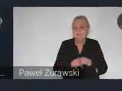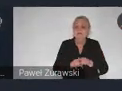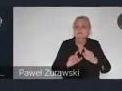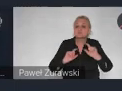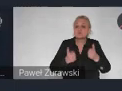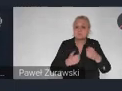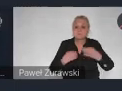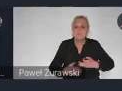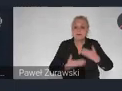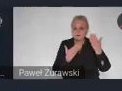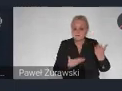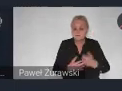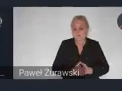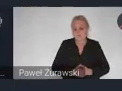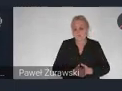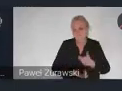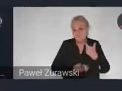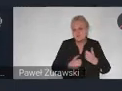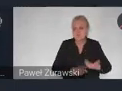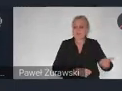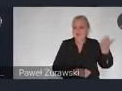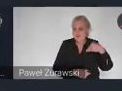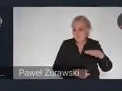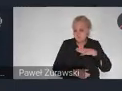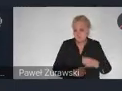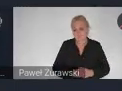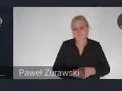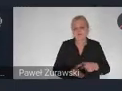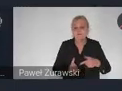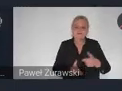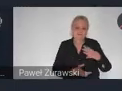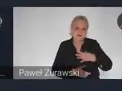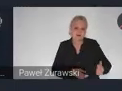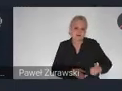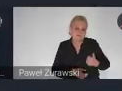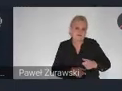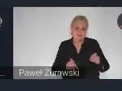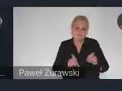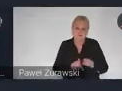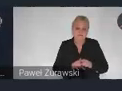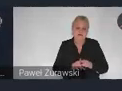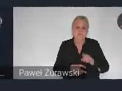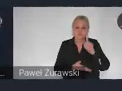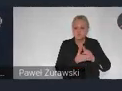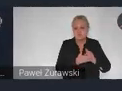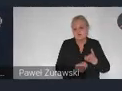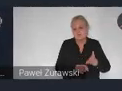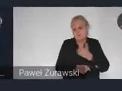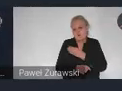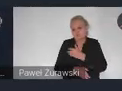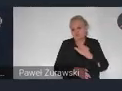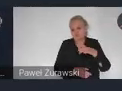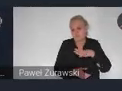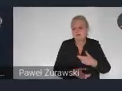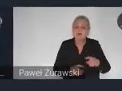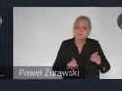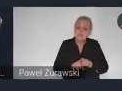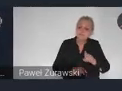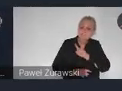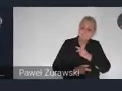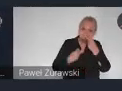państwo robili dawniej warto się pochwalić swoimi sukcesami Warto zwrócić